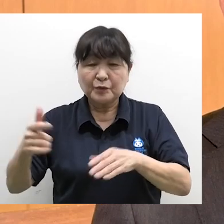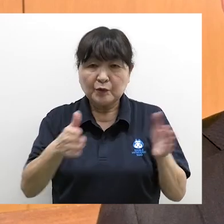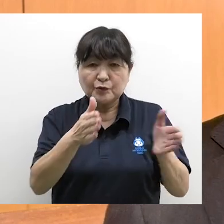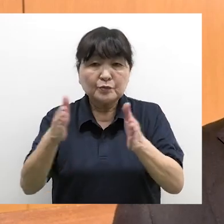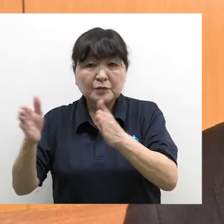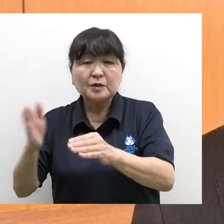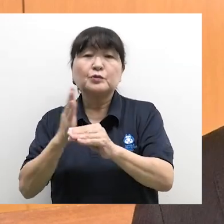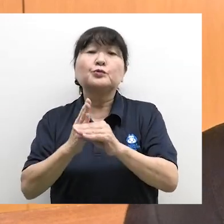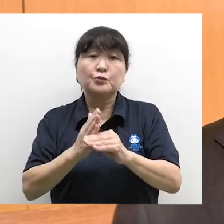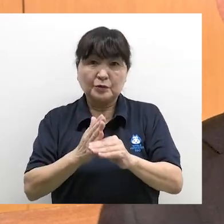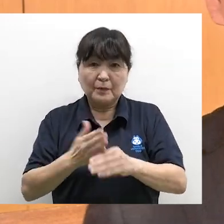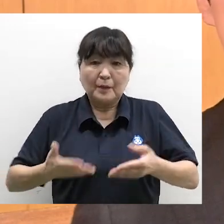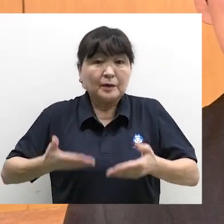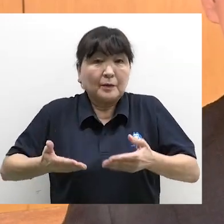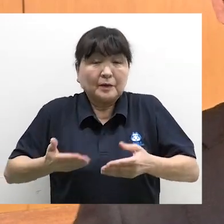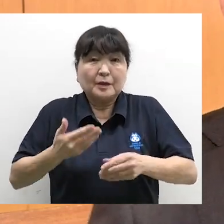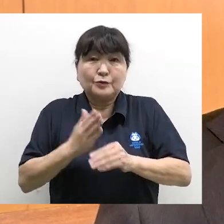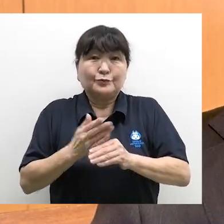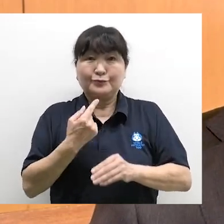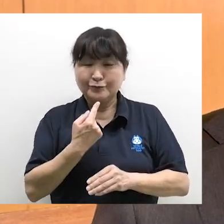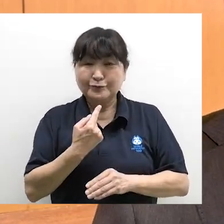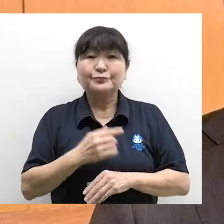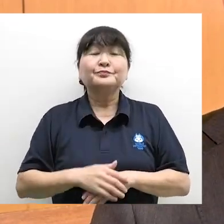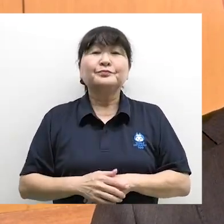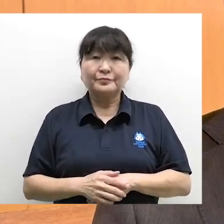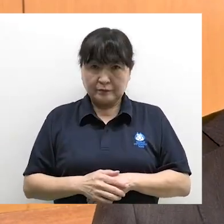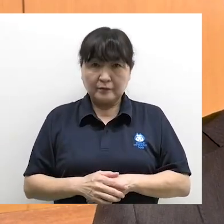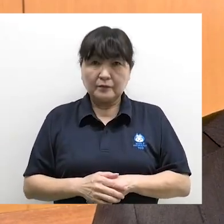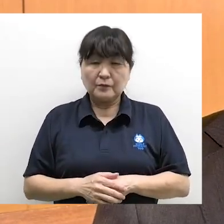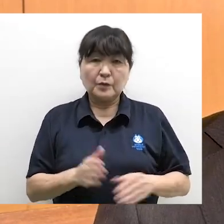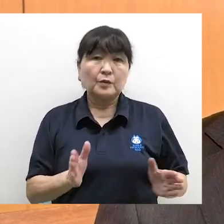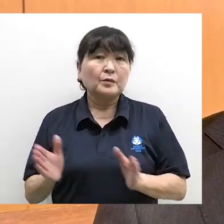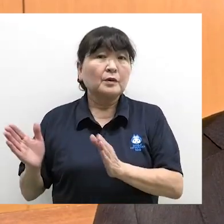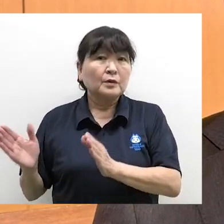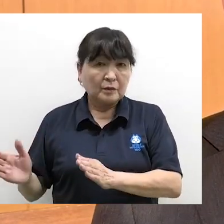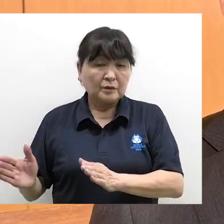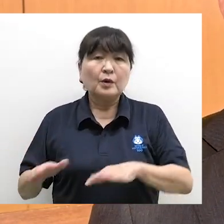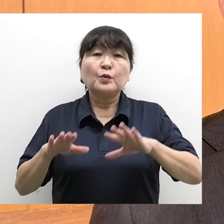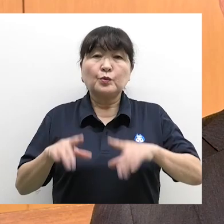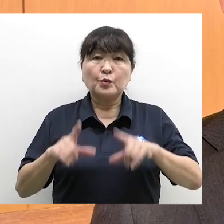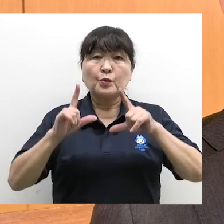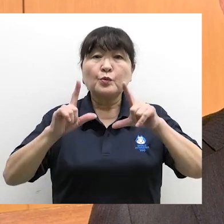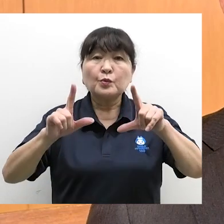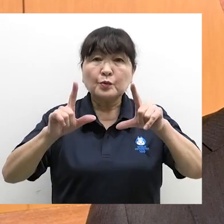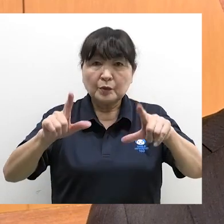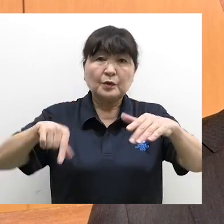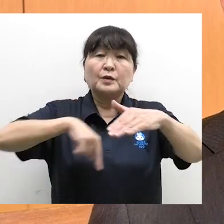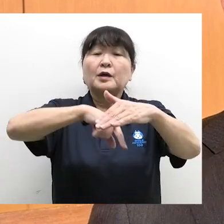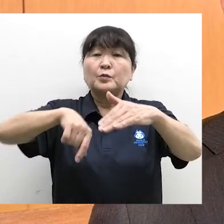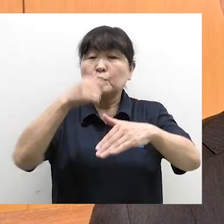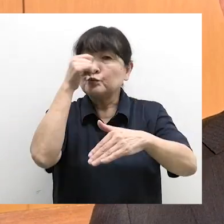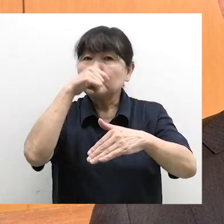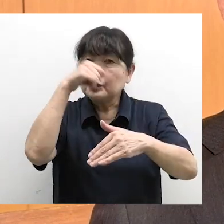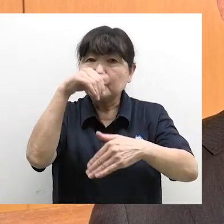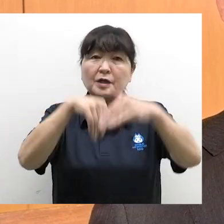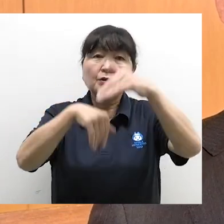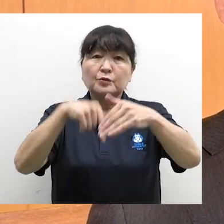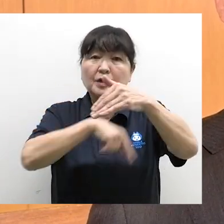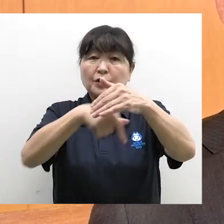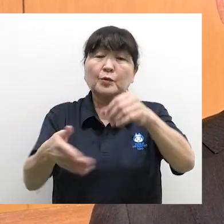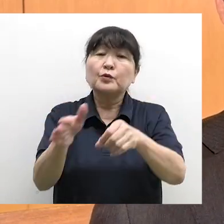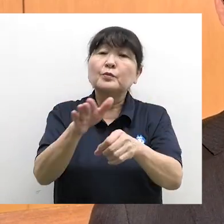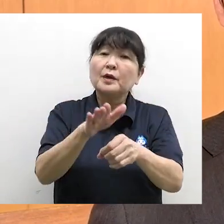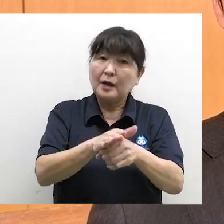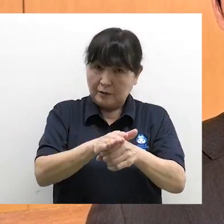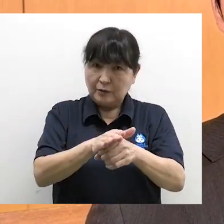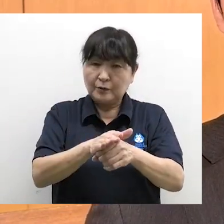て、バタバタと準備をしているところです。早速今日お知らせ冒頭ですね、衆議院総選挙に関するお話ですので